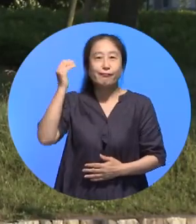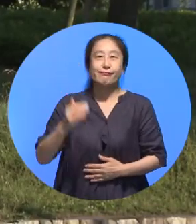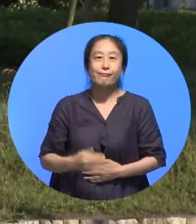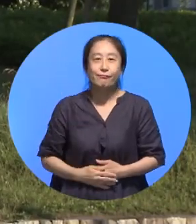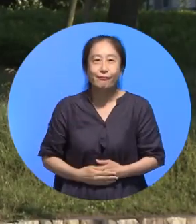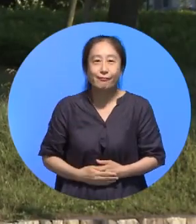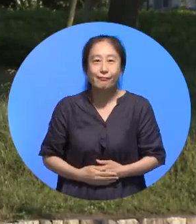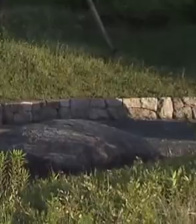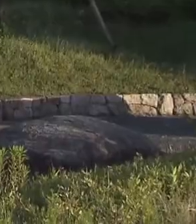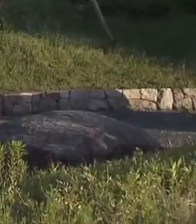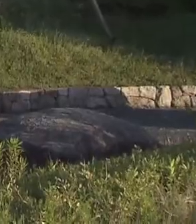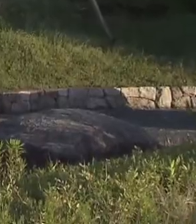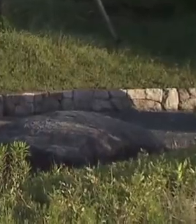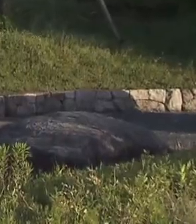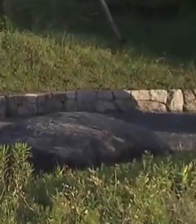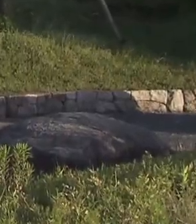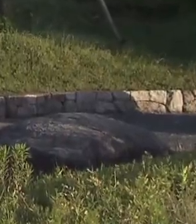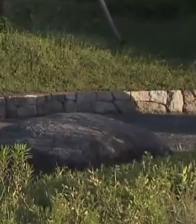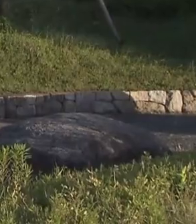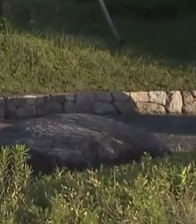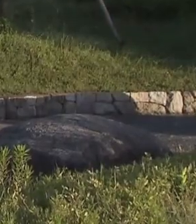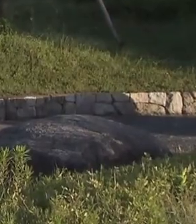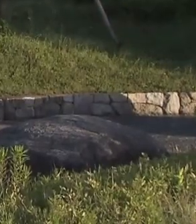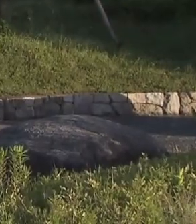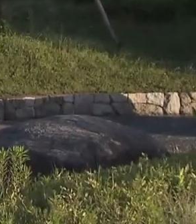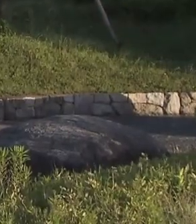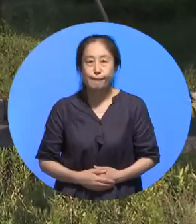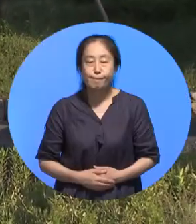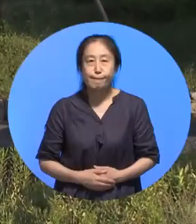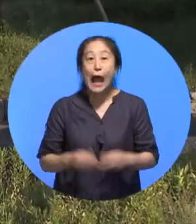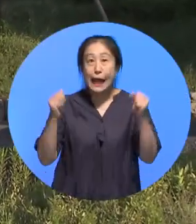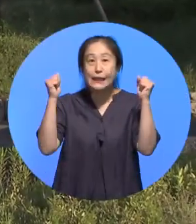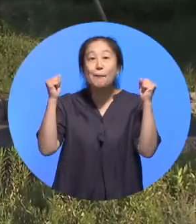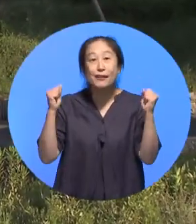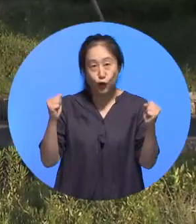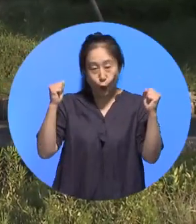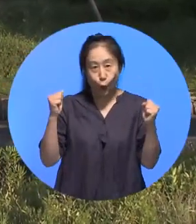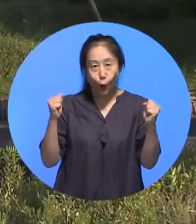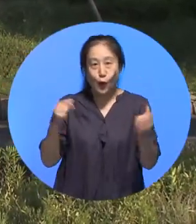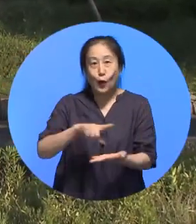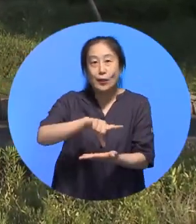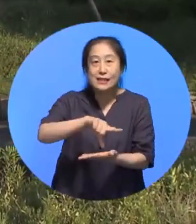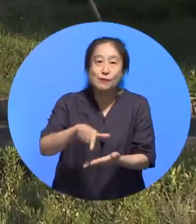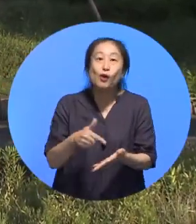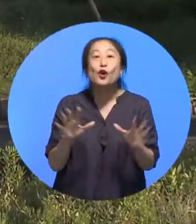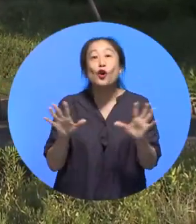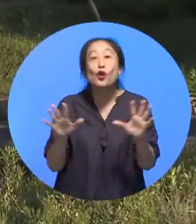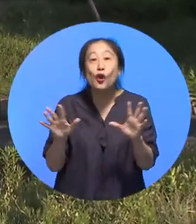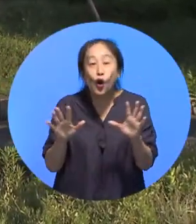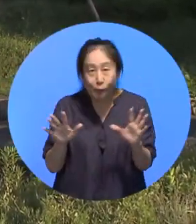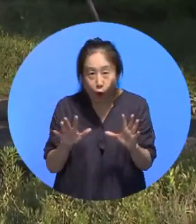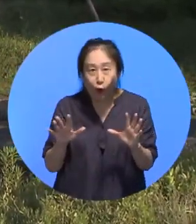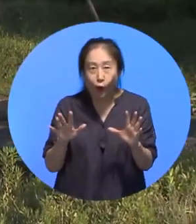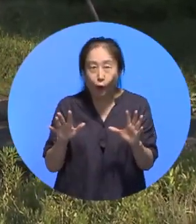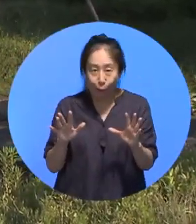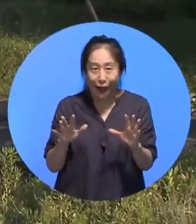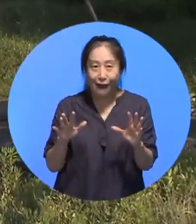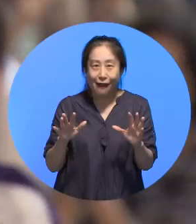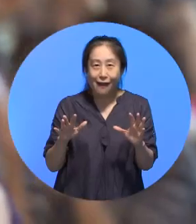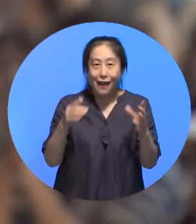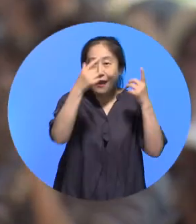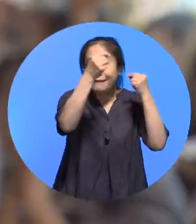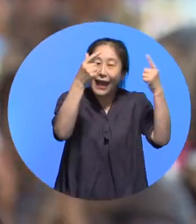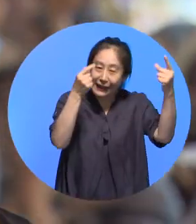印象残ってます水田祭りの田に見て入りたいあいます地元の子やったらその水田祭り